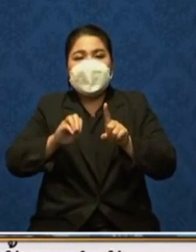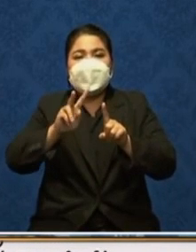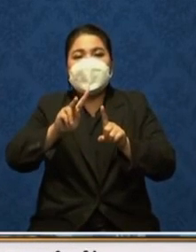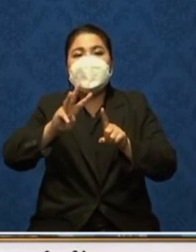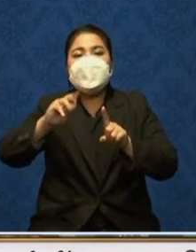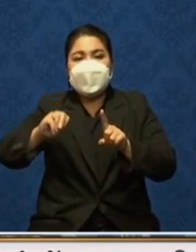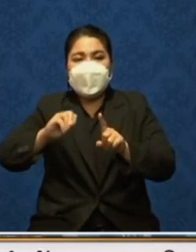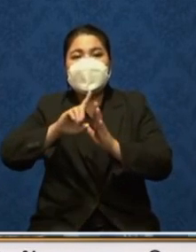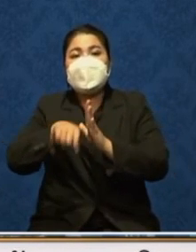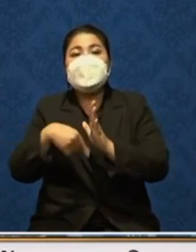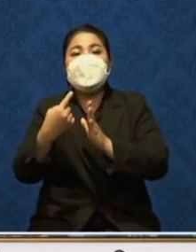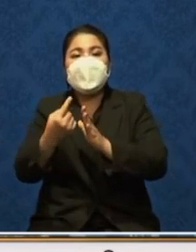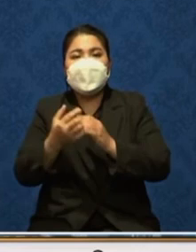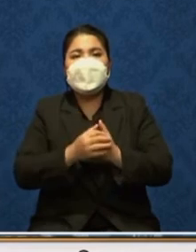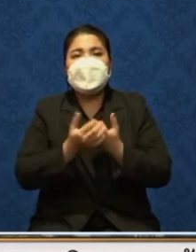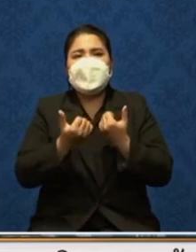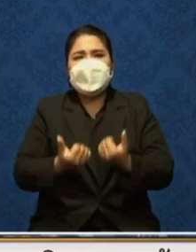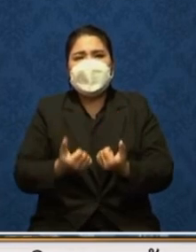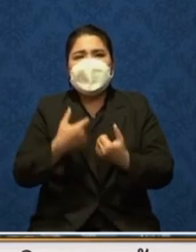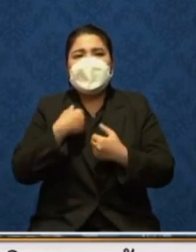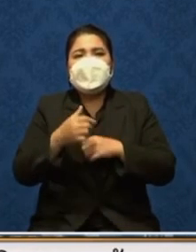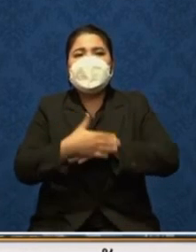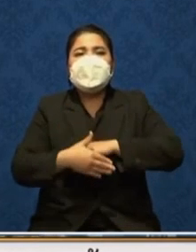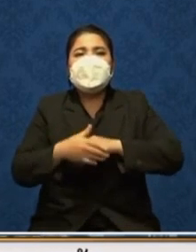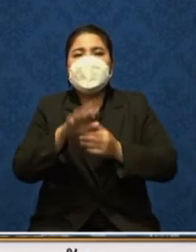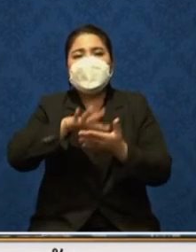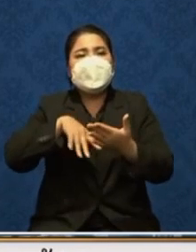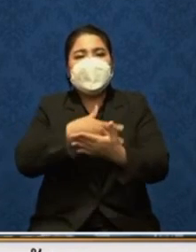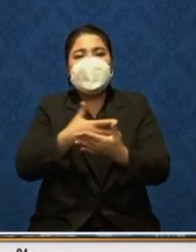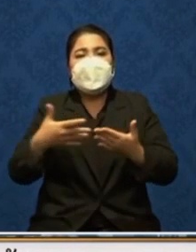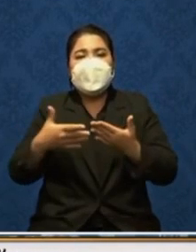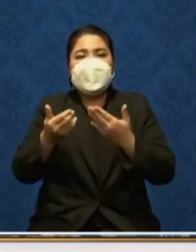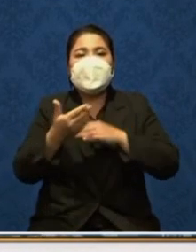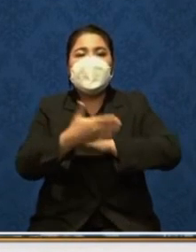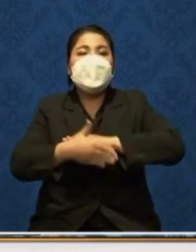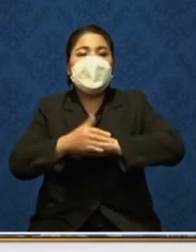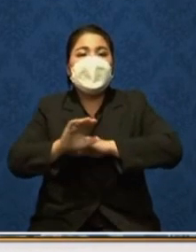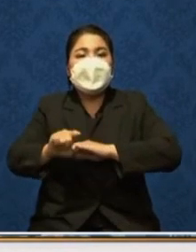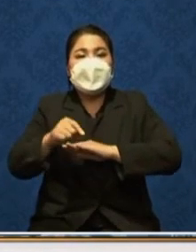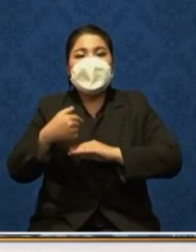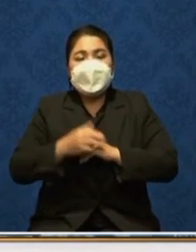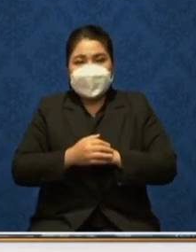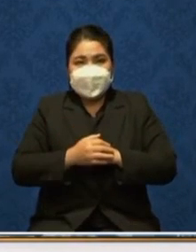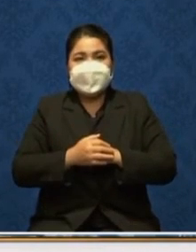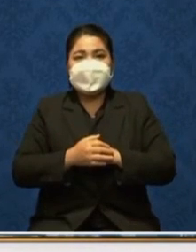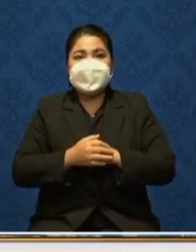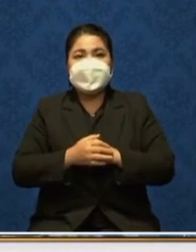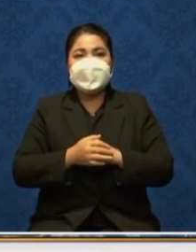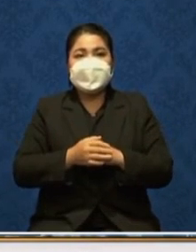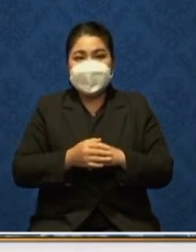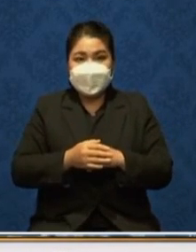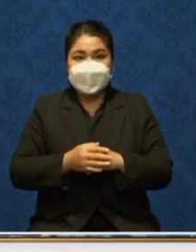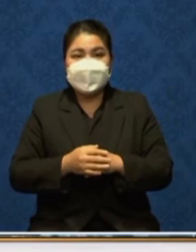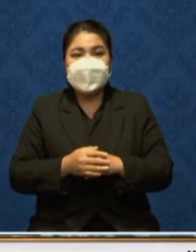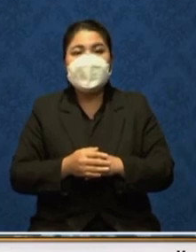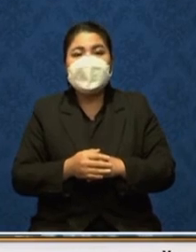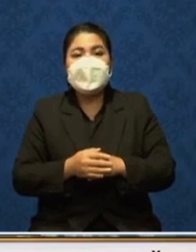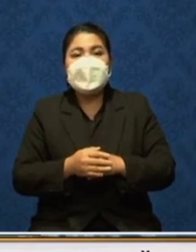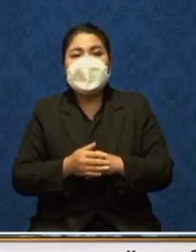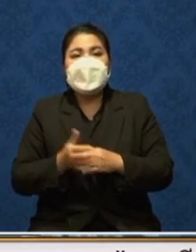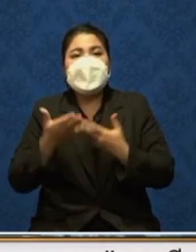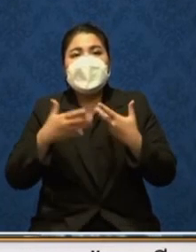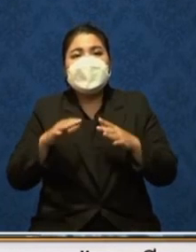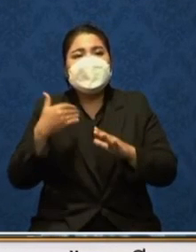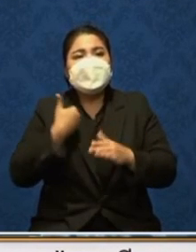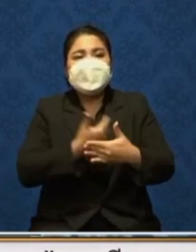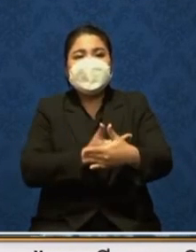ฟ้า ไม่มปัหาครัแล้วกอยู่ในแผนกรไฟอยู่แล้วหัวกอสุนทำใหดี ทำให้ขบวนดี มี Business Class อะไรต่เหมือน